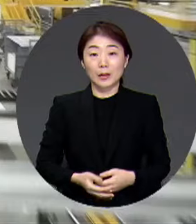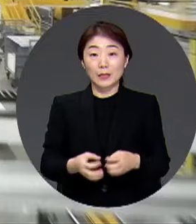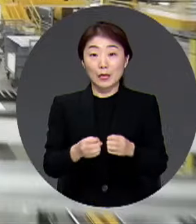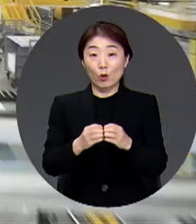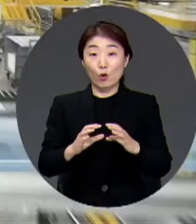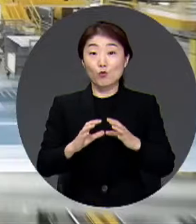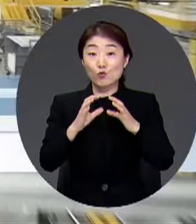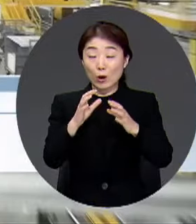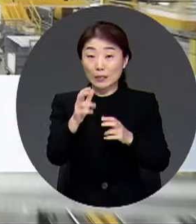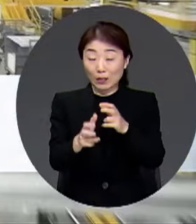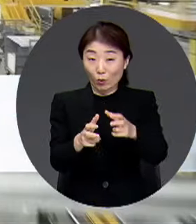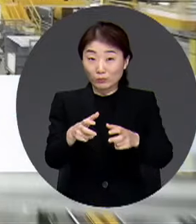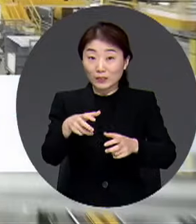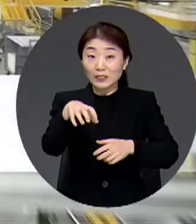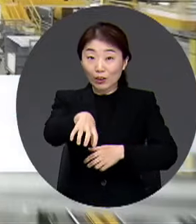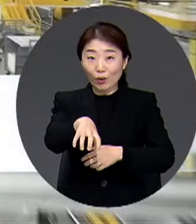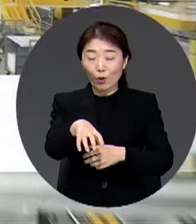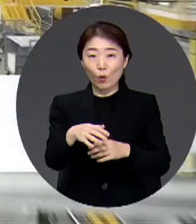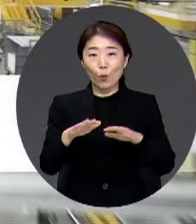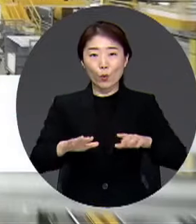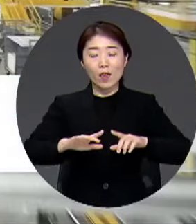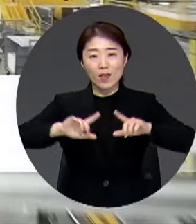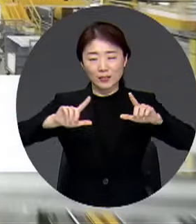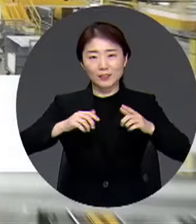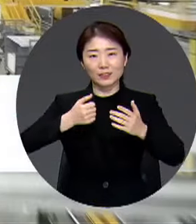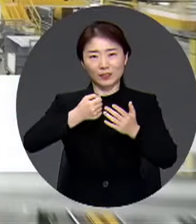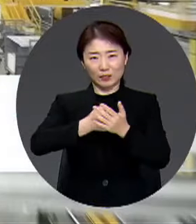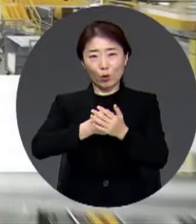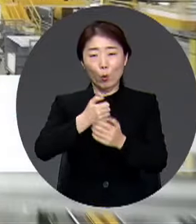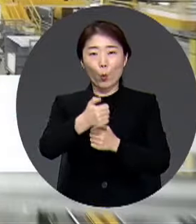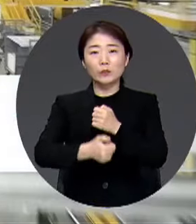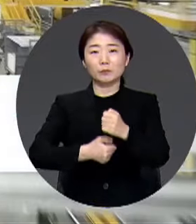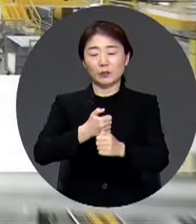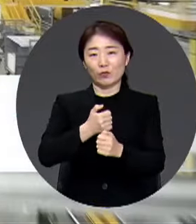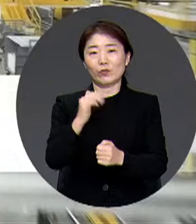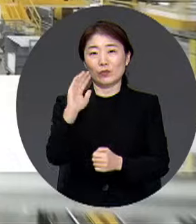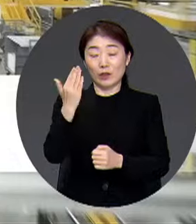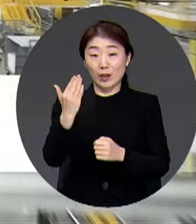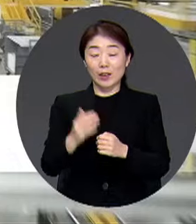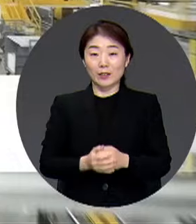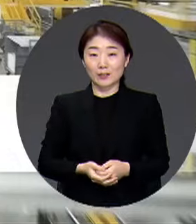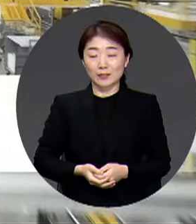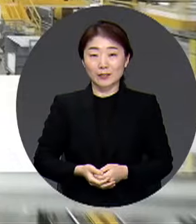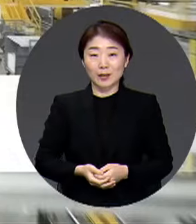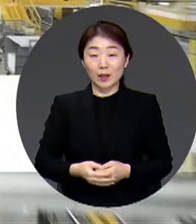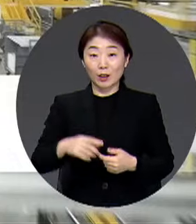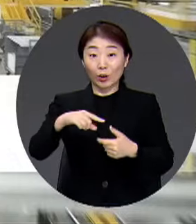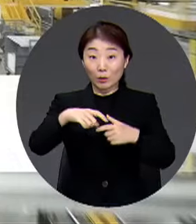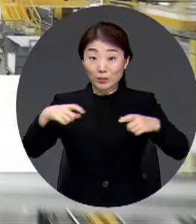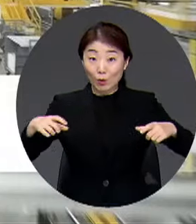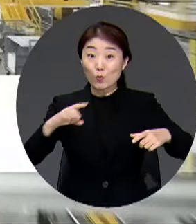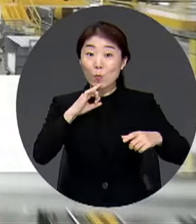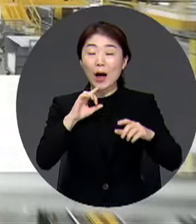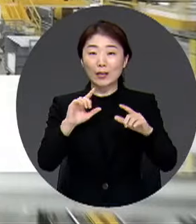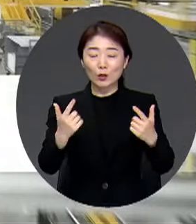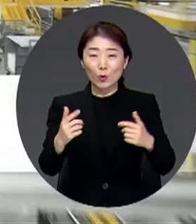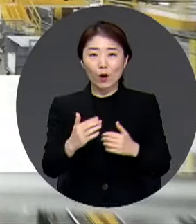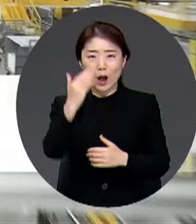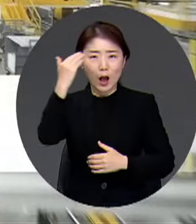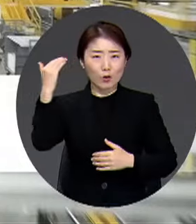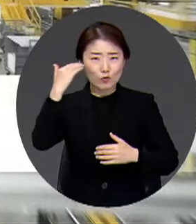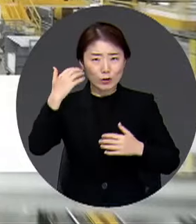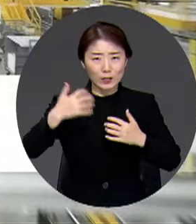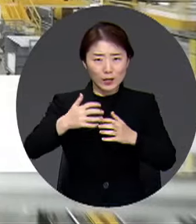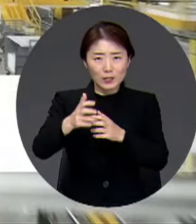창원 국가산업단지가 올해로 지정 50년을 맞았습니다. 창원 국가산단은 경남을 넘어 우리나라